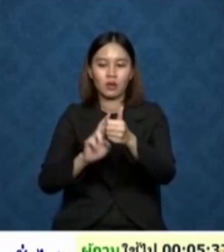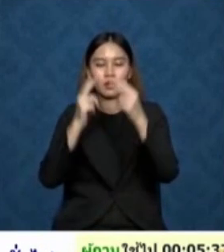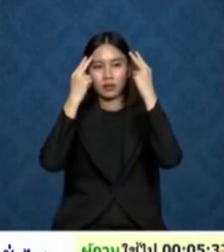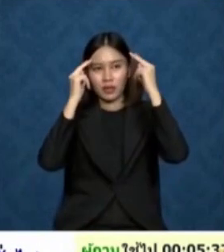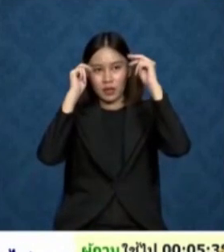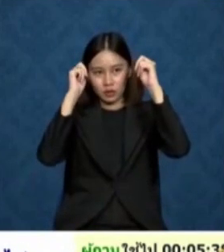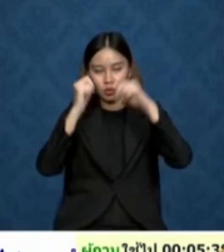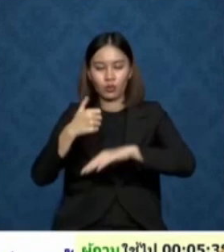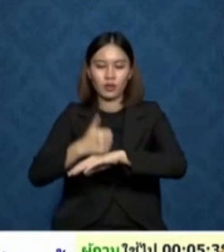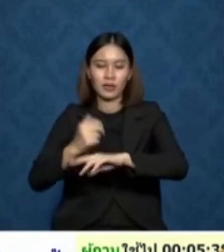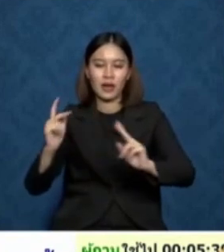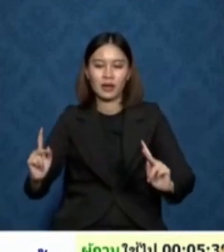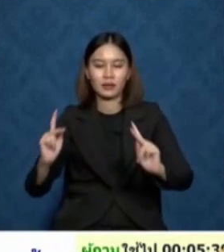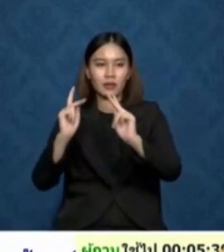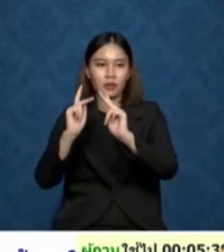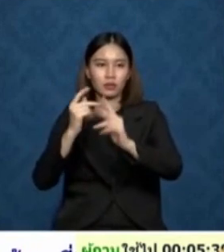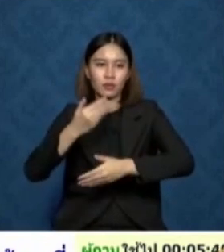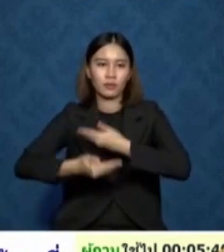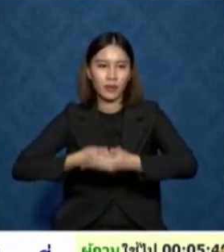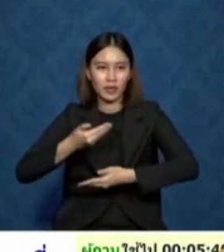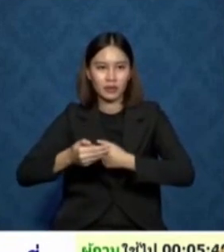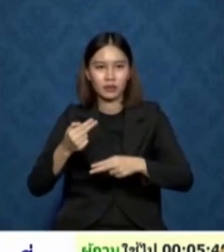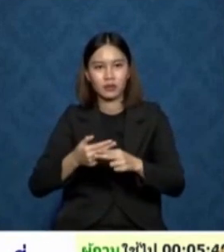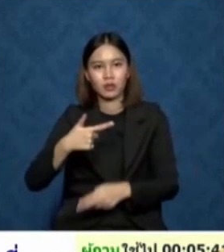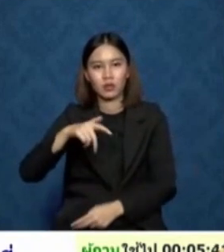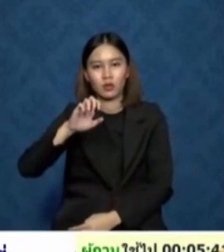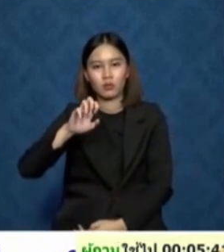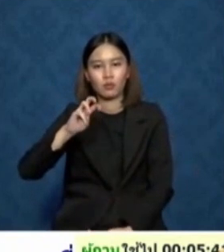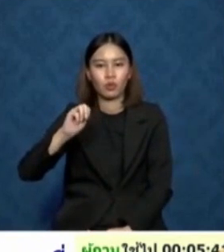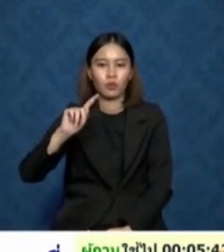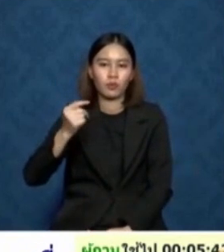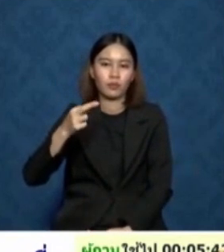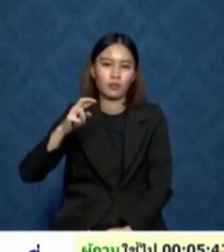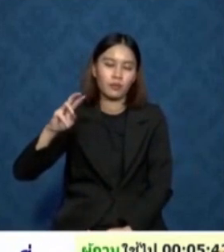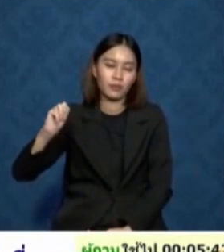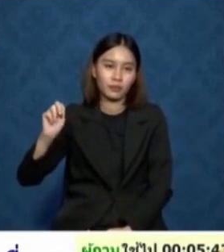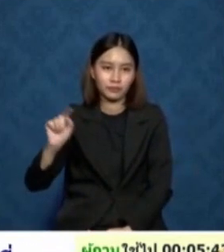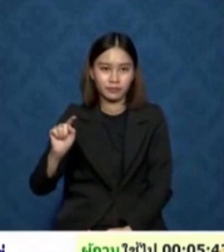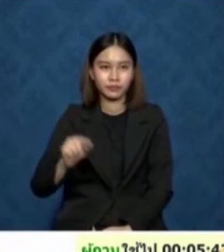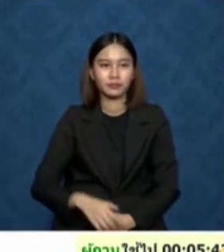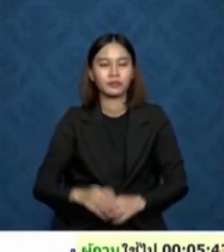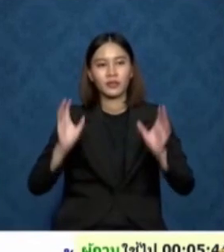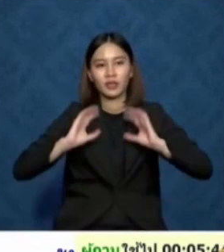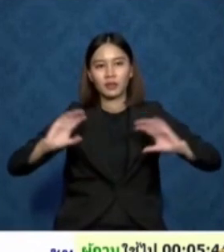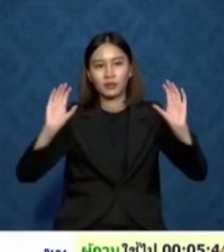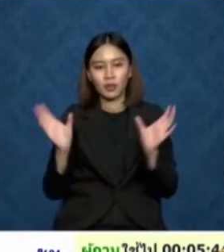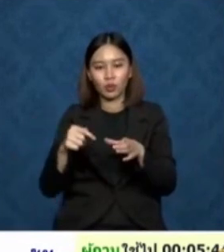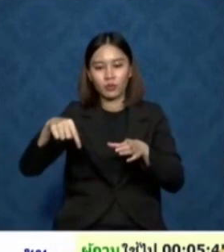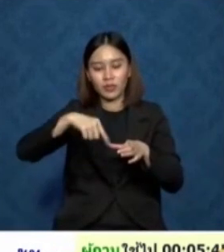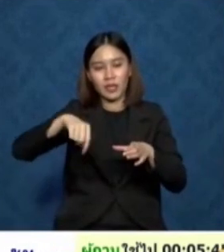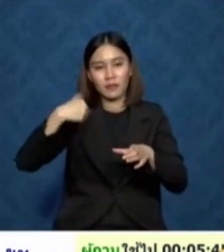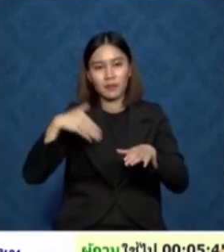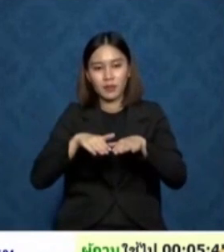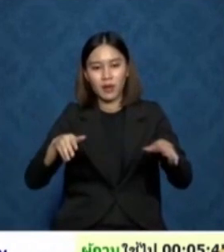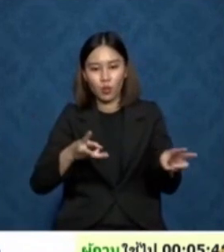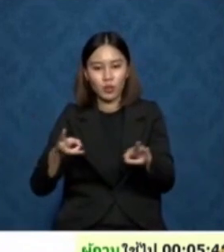องในยกรถบลดunyaวคำึเป็ับว่รัฐบาลมี